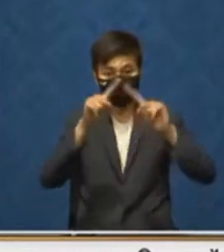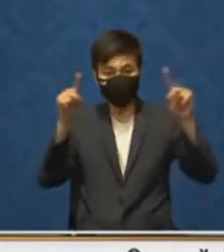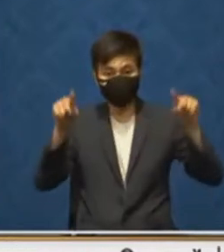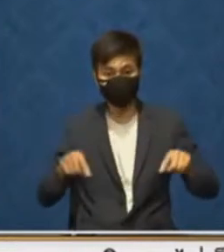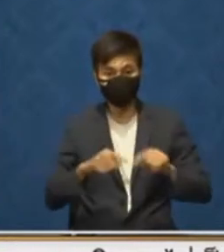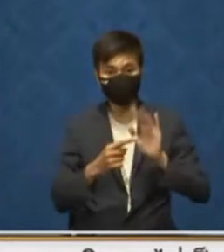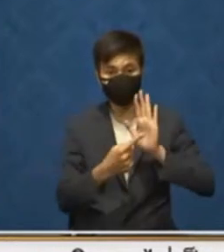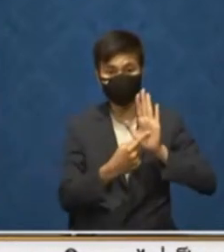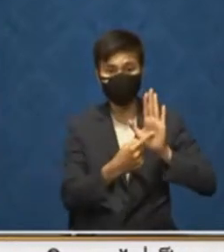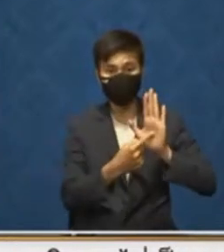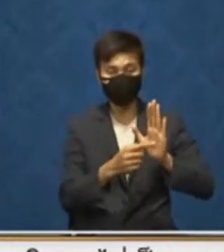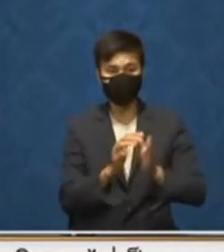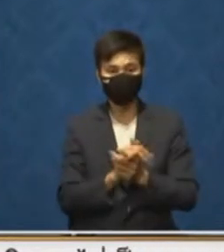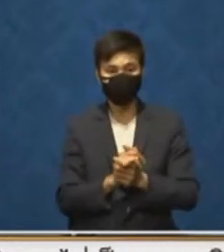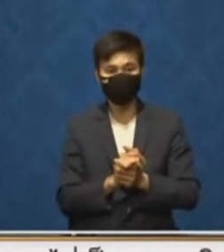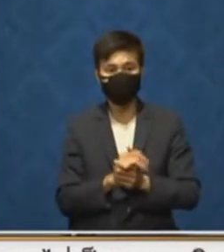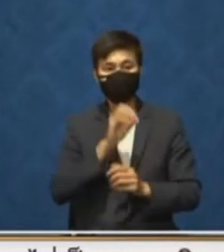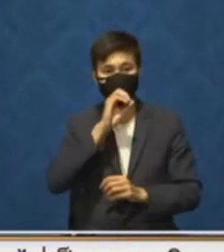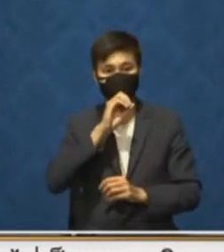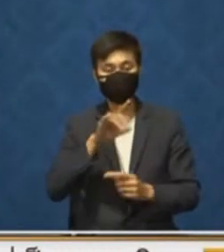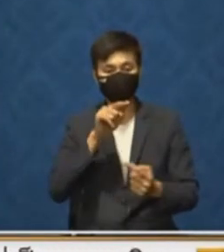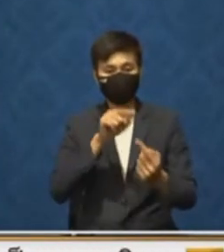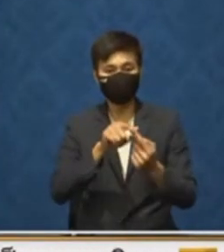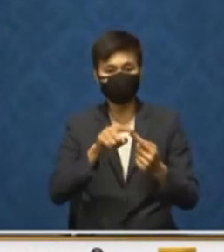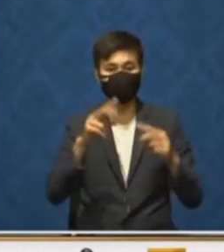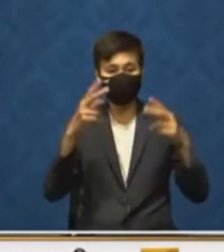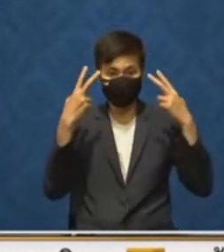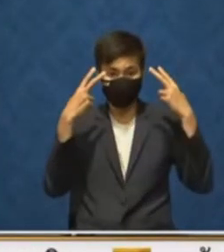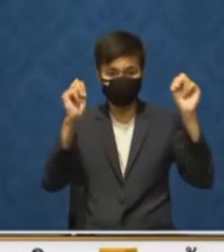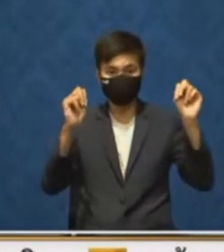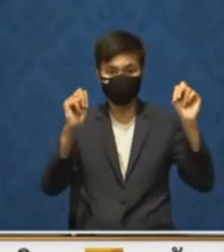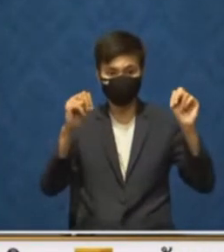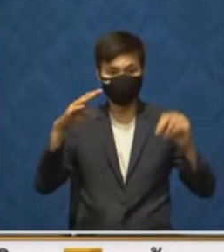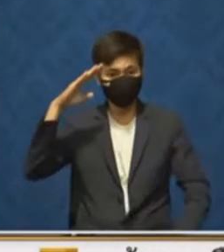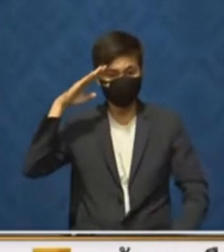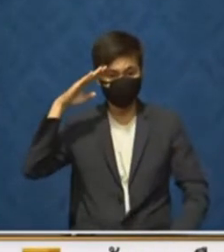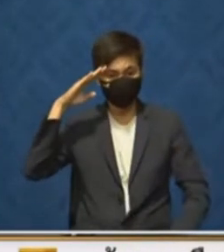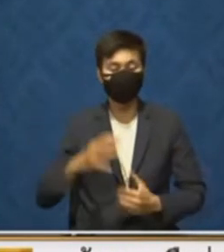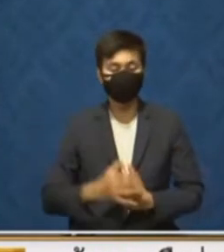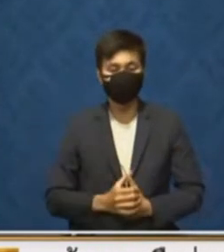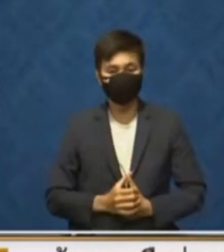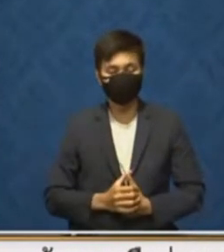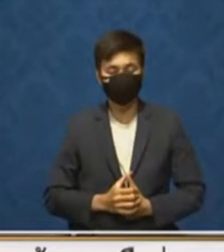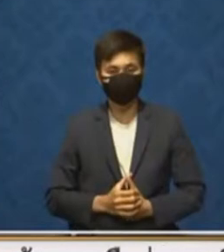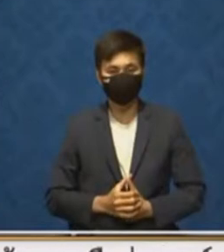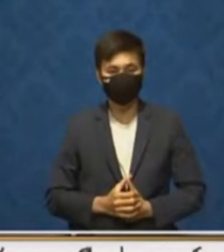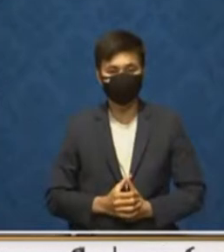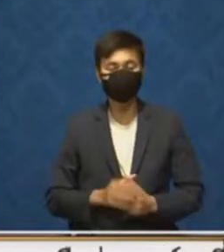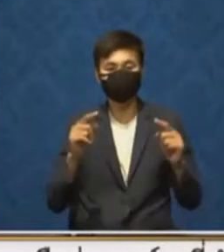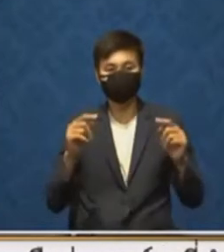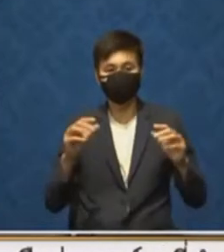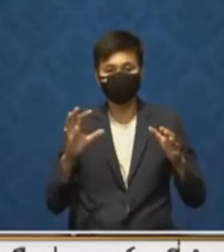ประธานผ่านไปถึงนายกรัฐมนตรีว่าเรื่องพลังงาน